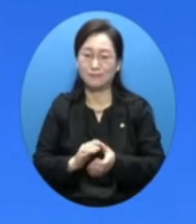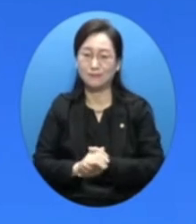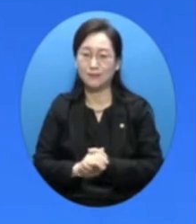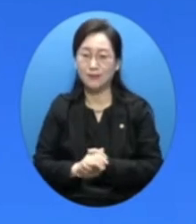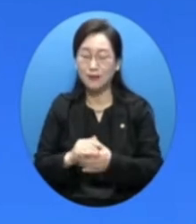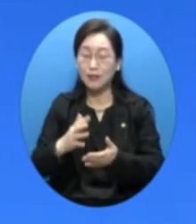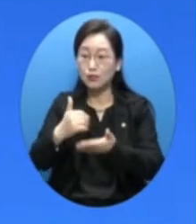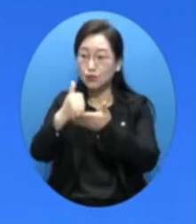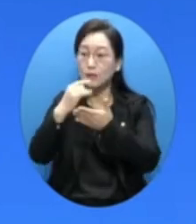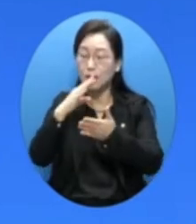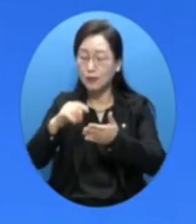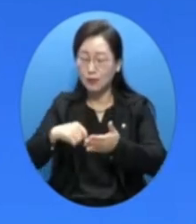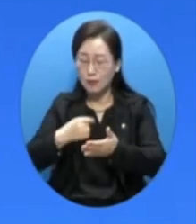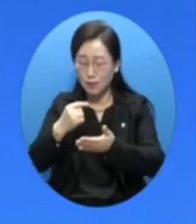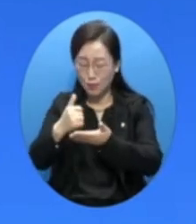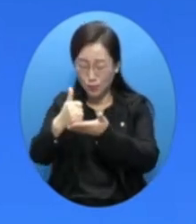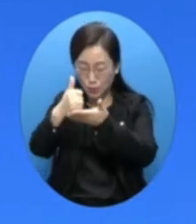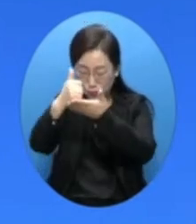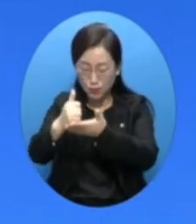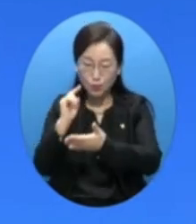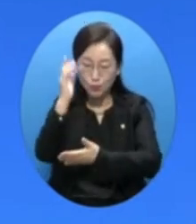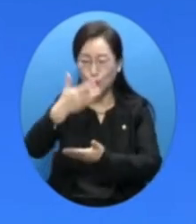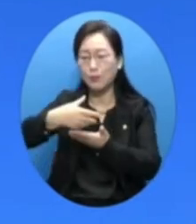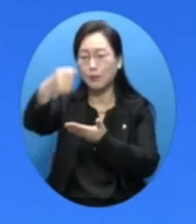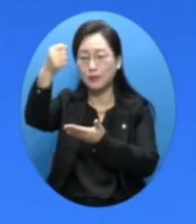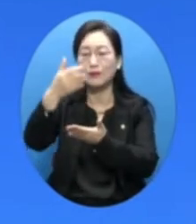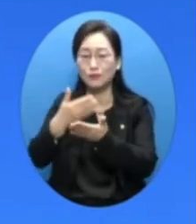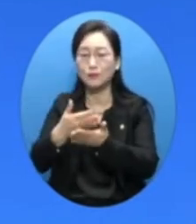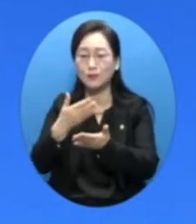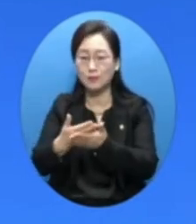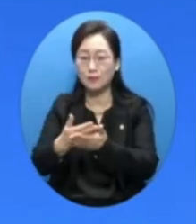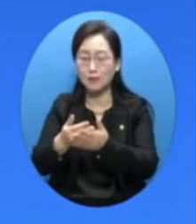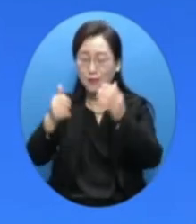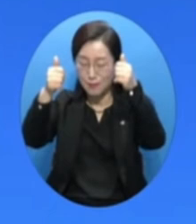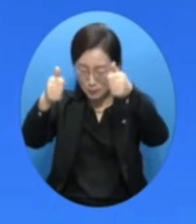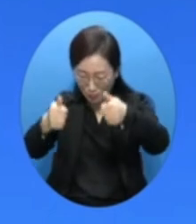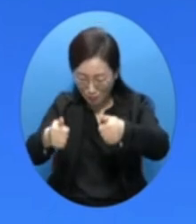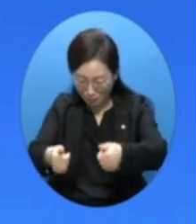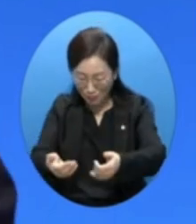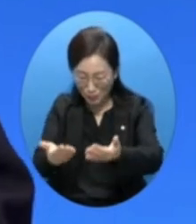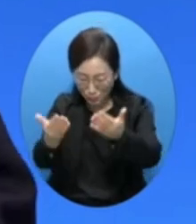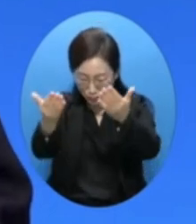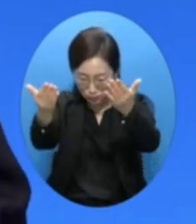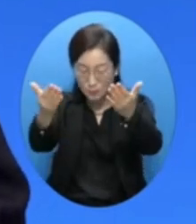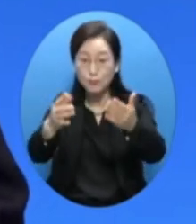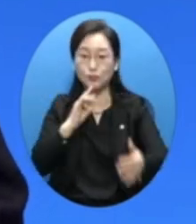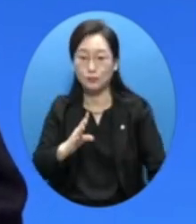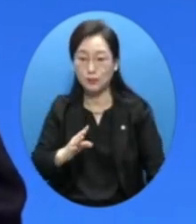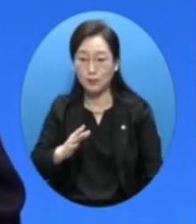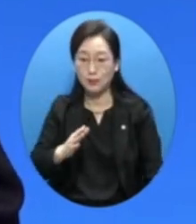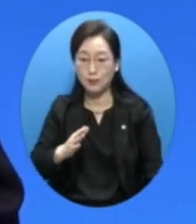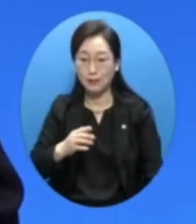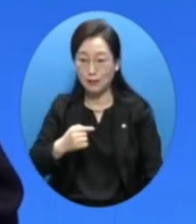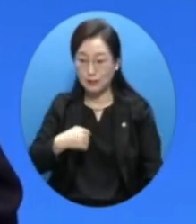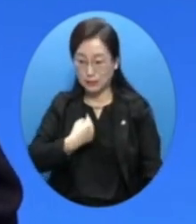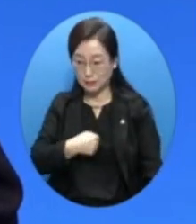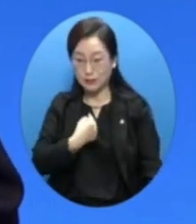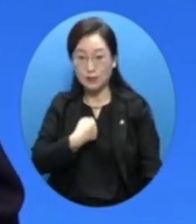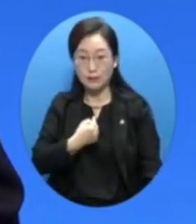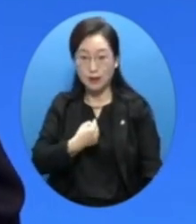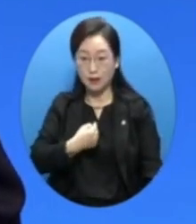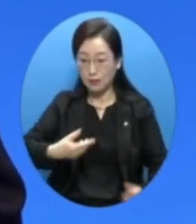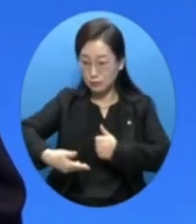주님만이 홀로 존경받으시고 높임 받으시고 경배를 받으실 대상인데 내가 그러한 대접을 받지